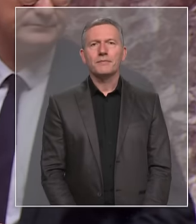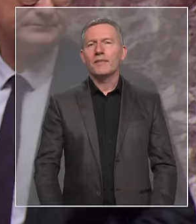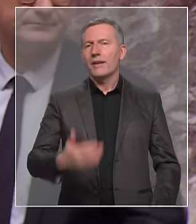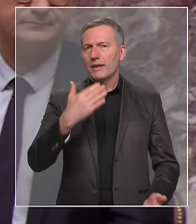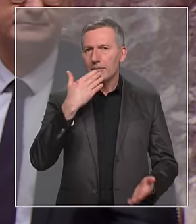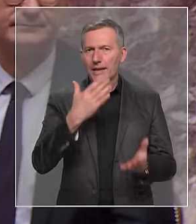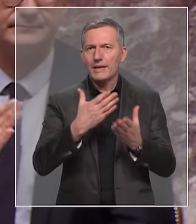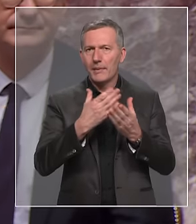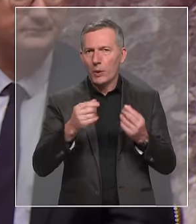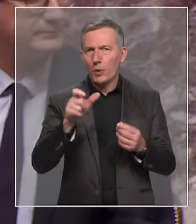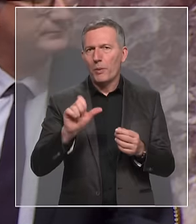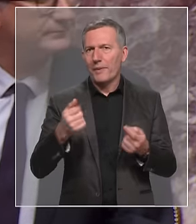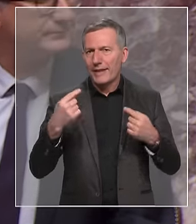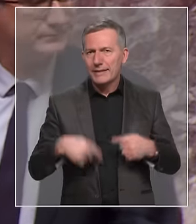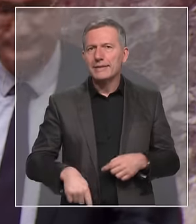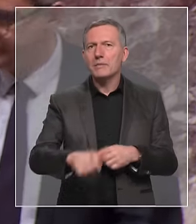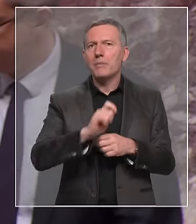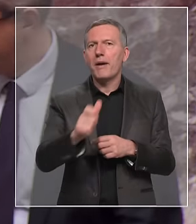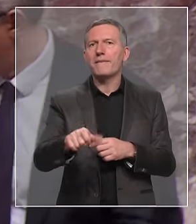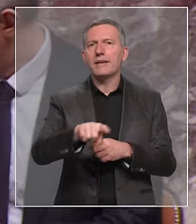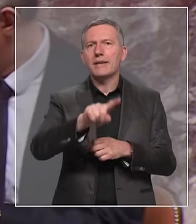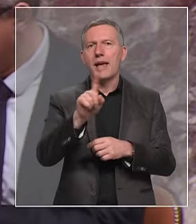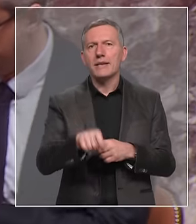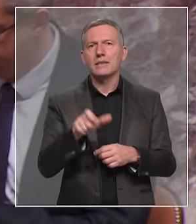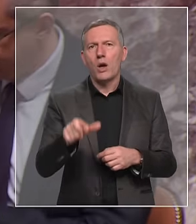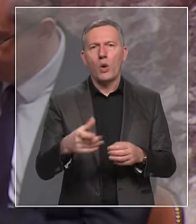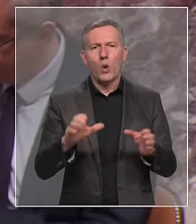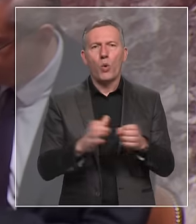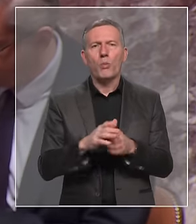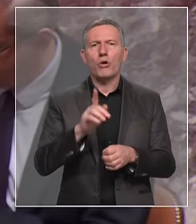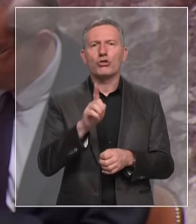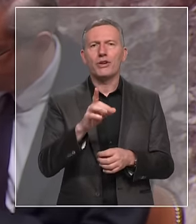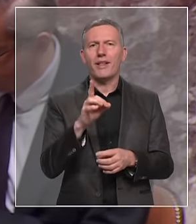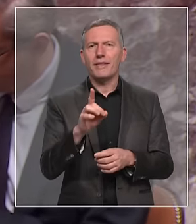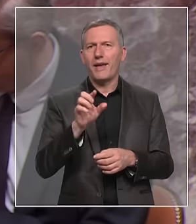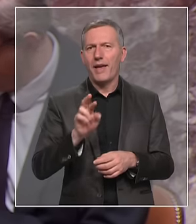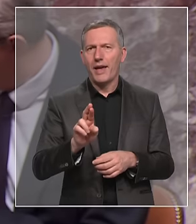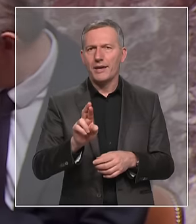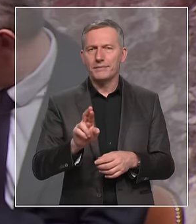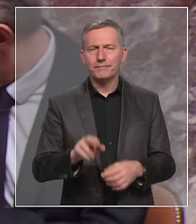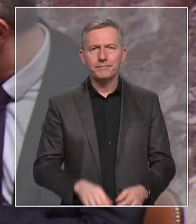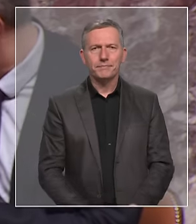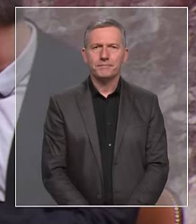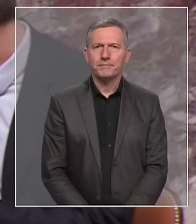Merci beaucoup, Monsieur le Premier ministre. La parole est à Monsieur Fabien Roussel pour le groupe GDR.